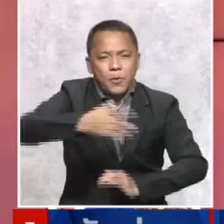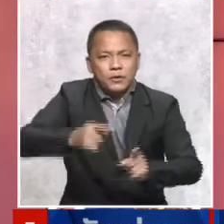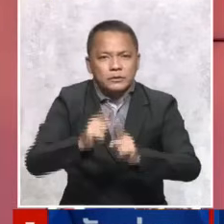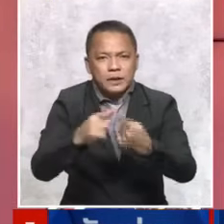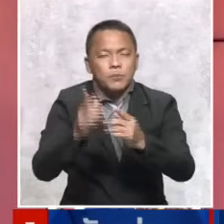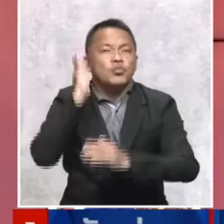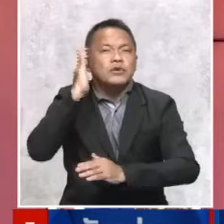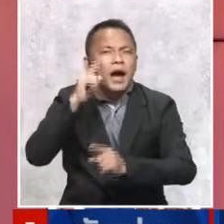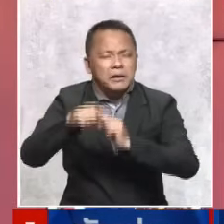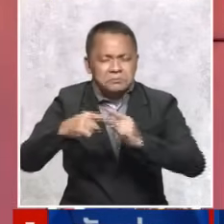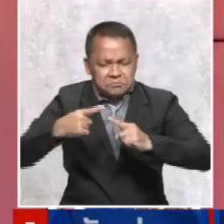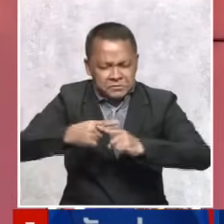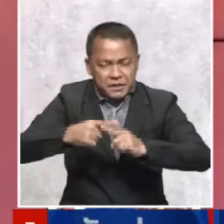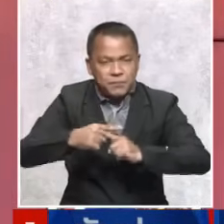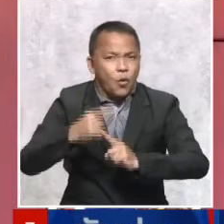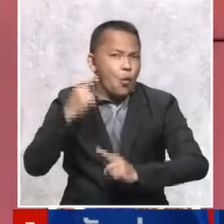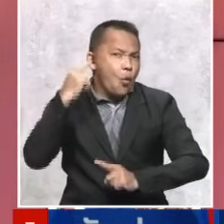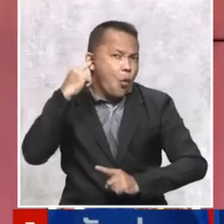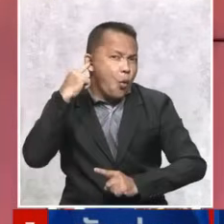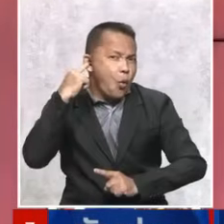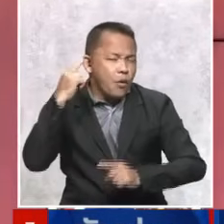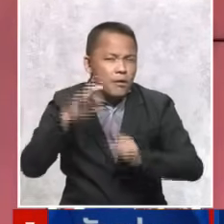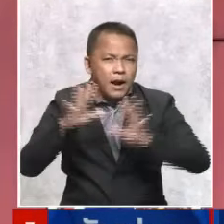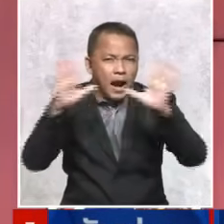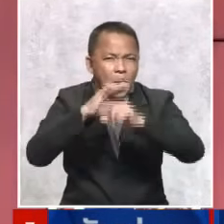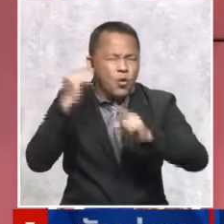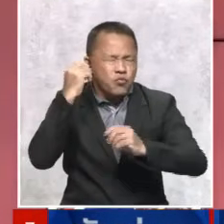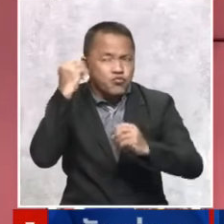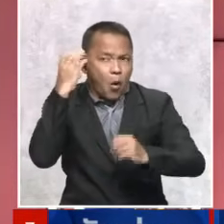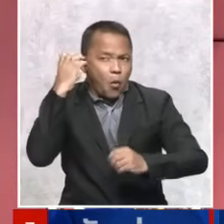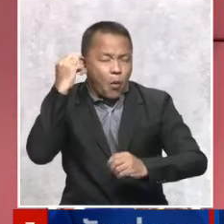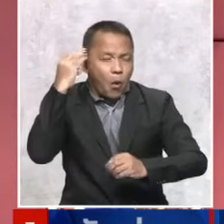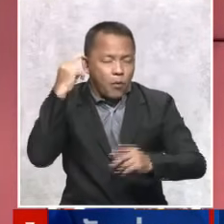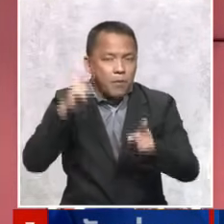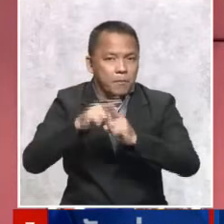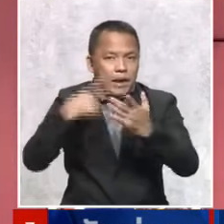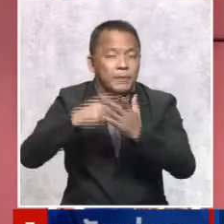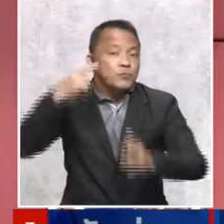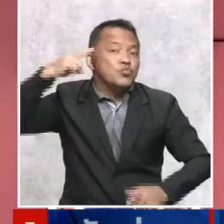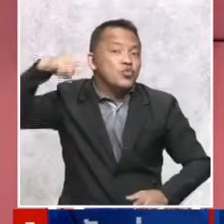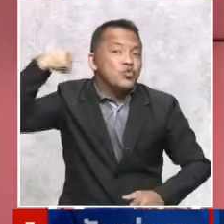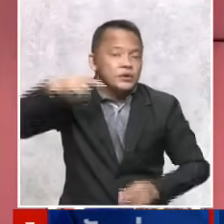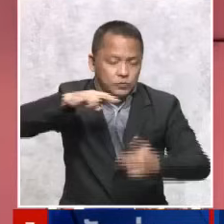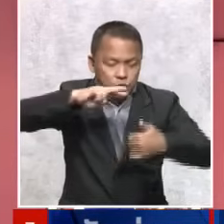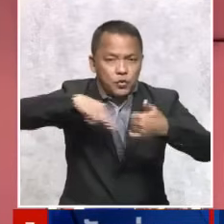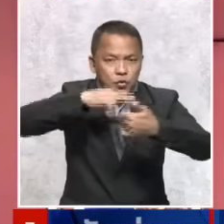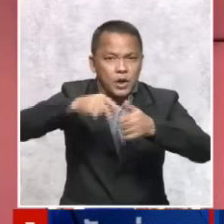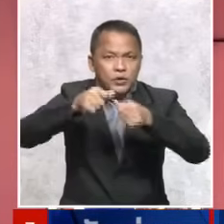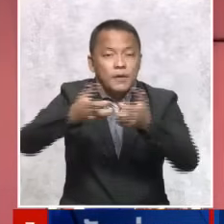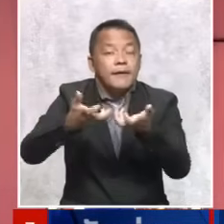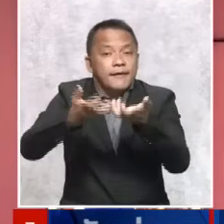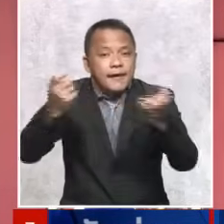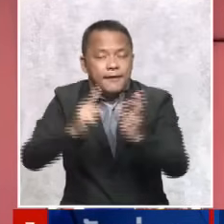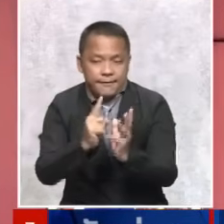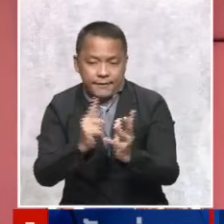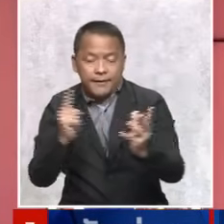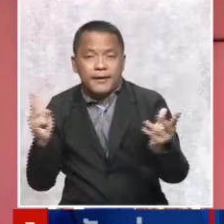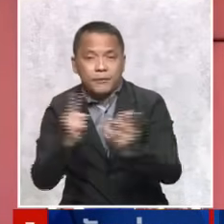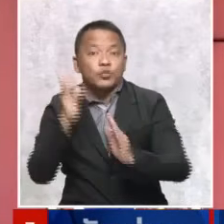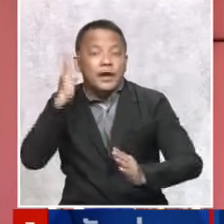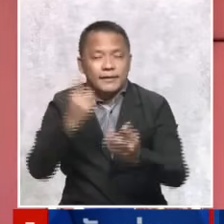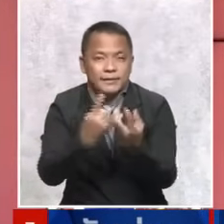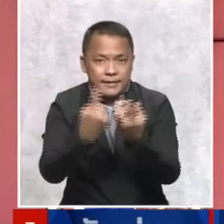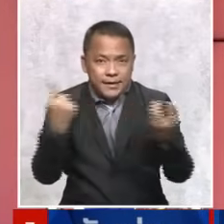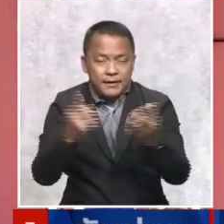กเว้นผู้ชายที่รับบาดเจ็บที่หูคือมีลักษณะหูอื้อแล้วตัวประกันผู้หญิงที่ได้รับการดูแลให้อยู่แยกกันกับตัวประกันผู้ช